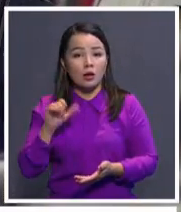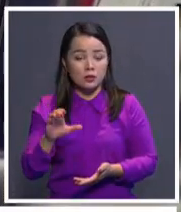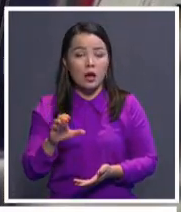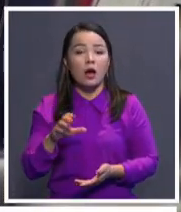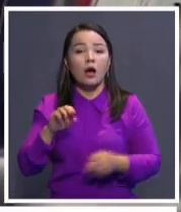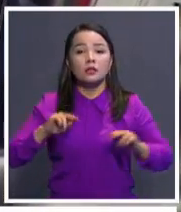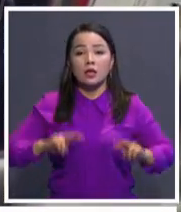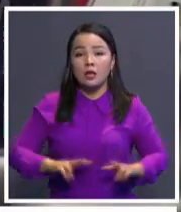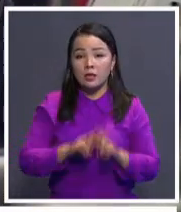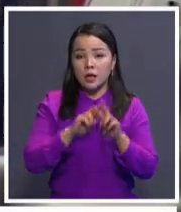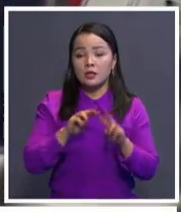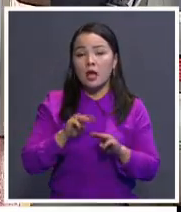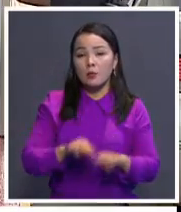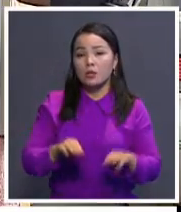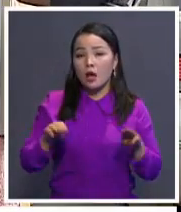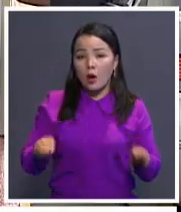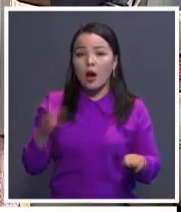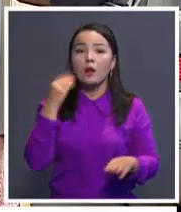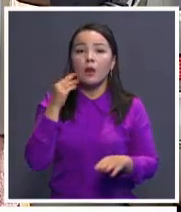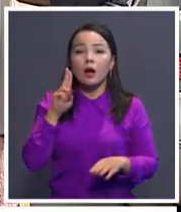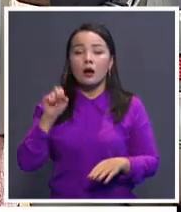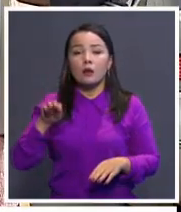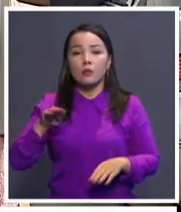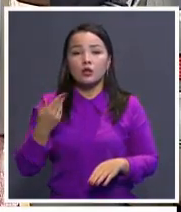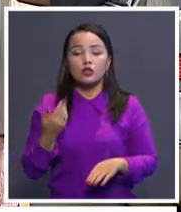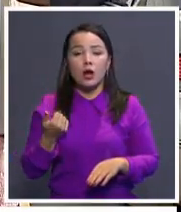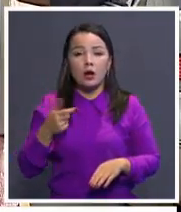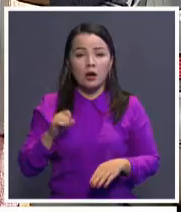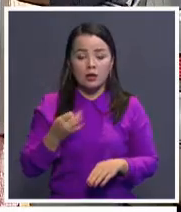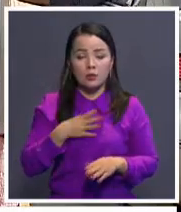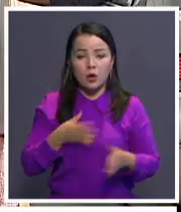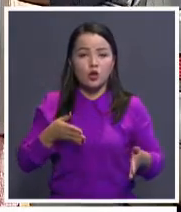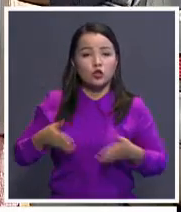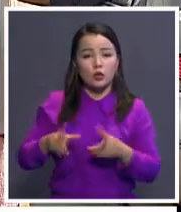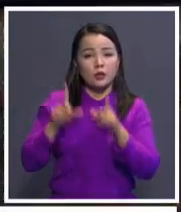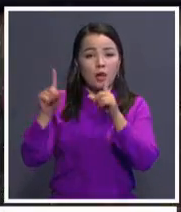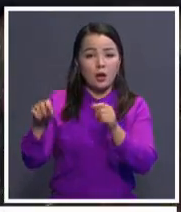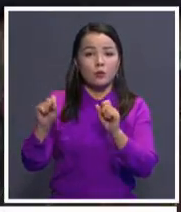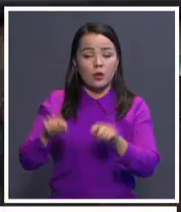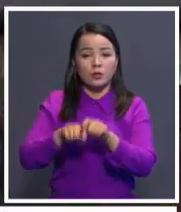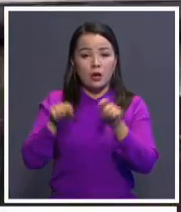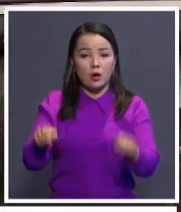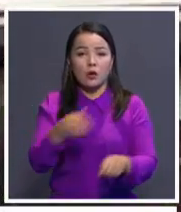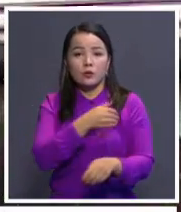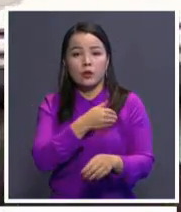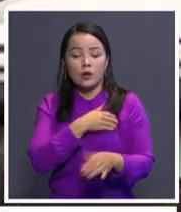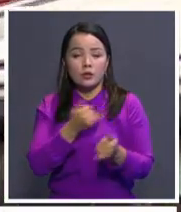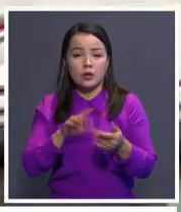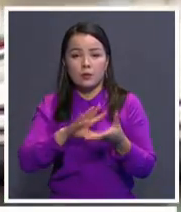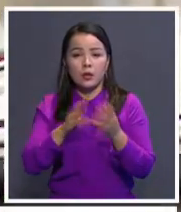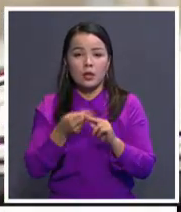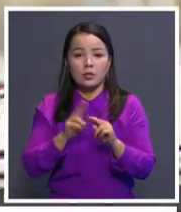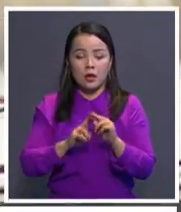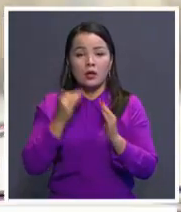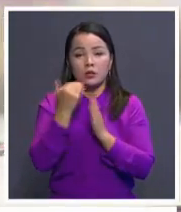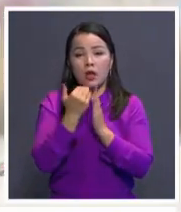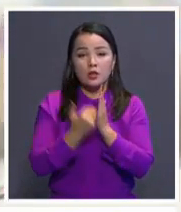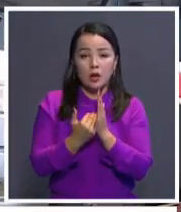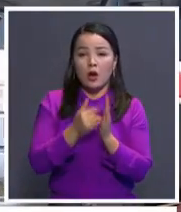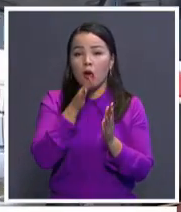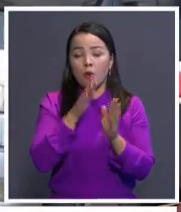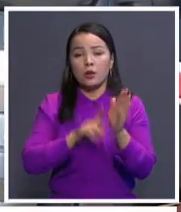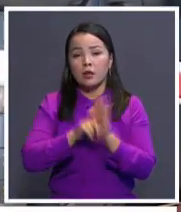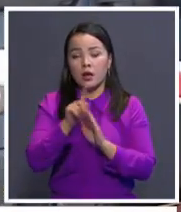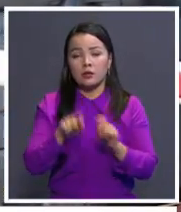Теміртау және Алматы Қапшағай аралығын қамтымақ. Жүйе 42 айында тестілік режимде іске қосылады. Айта кетейін,